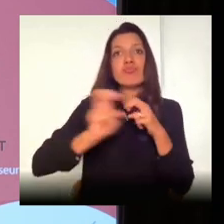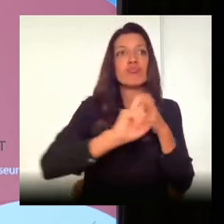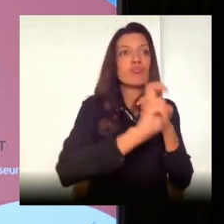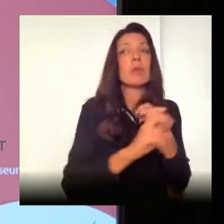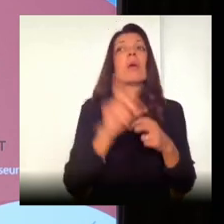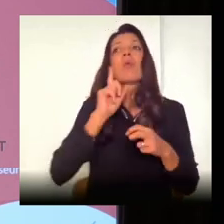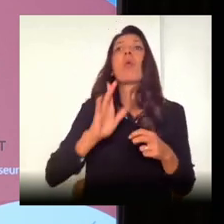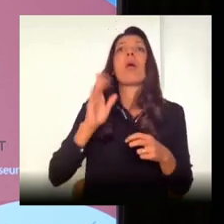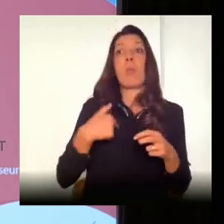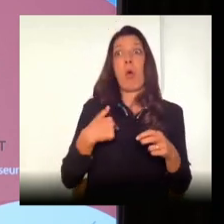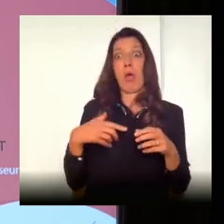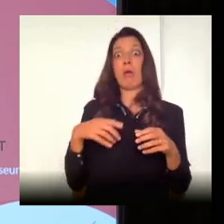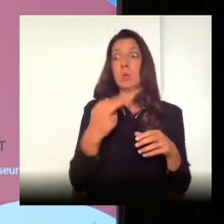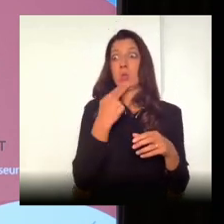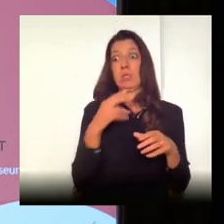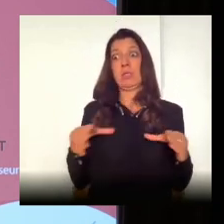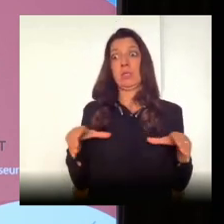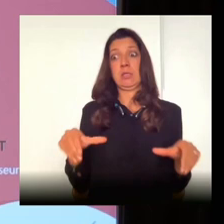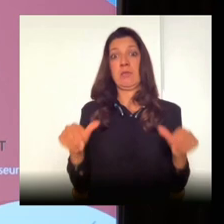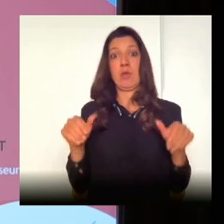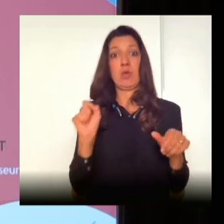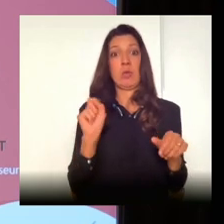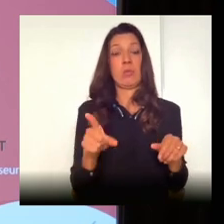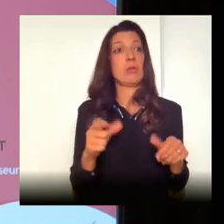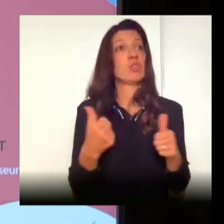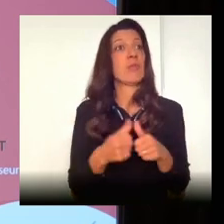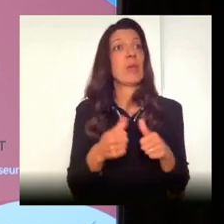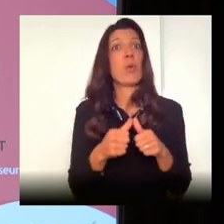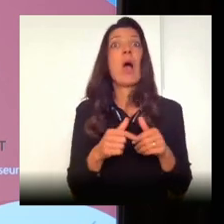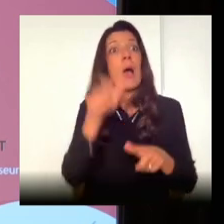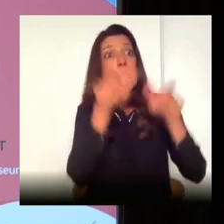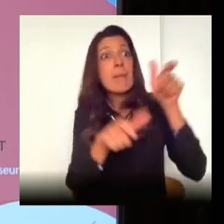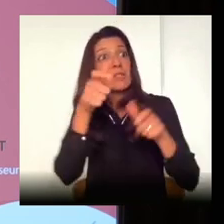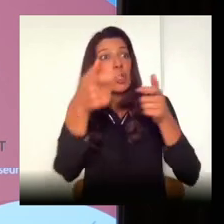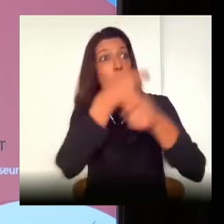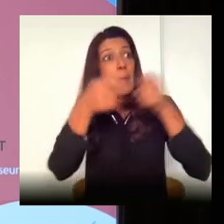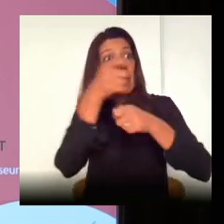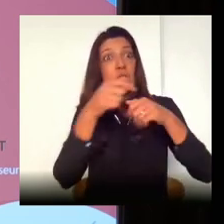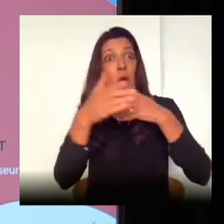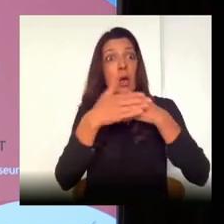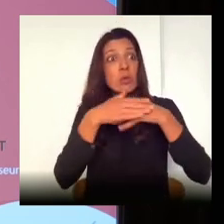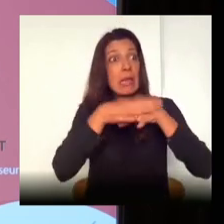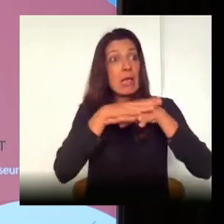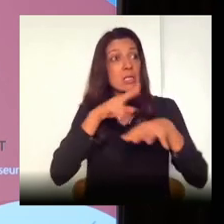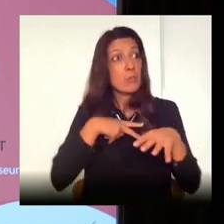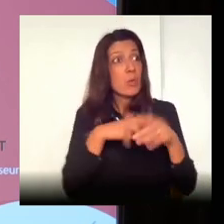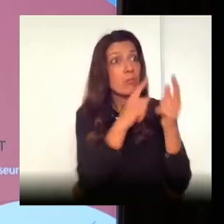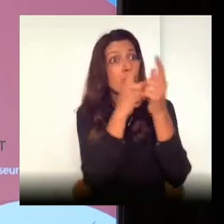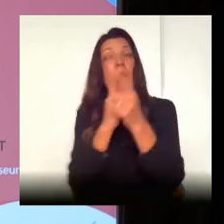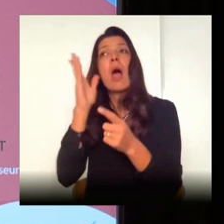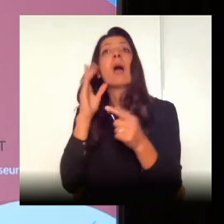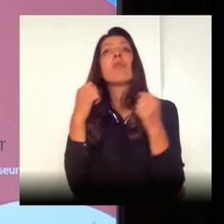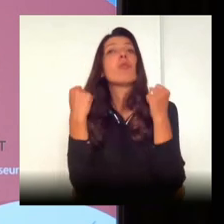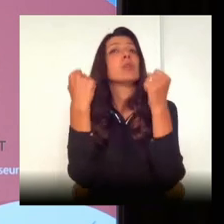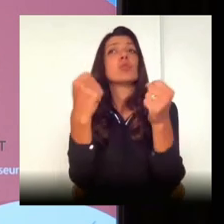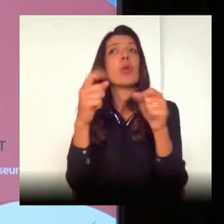depuis que j'ai ce fauteuil, je fais connaissance avec les commerçants qu'il y a autour de chez moi. Avant, je prenais ma voiture, j'allais